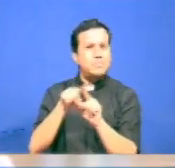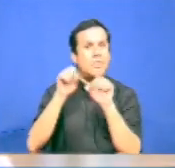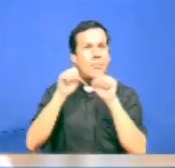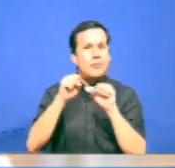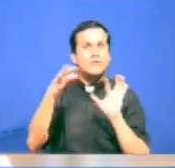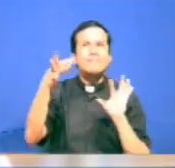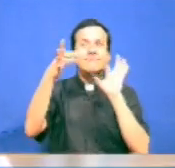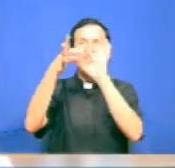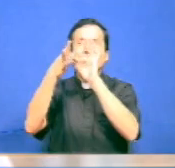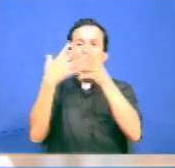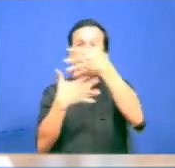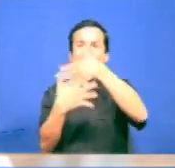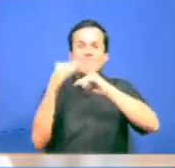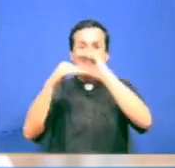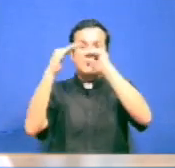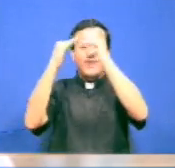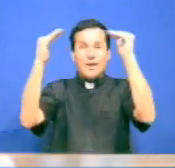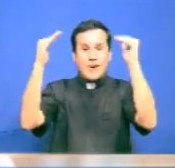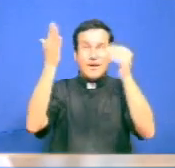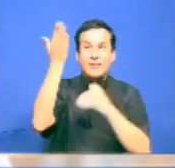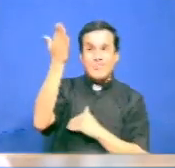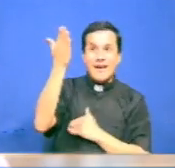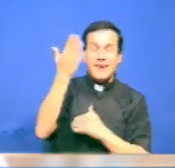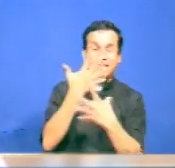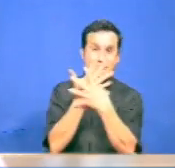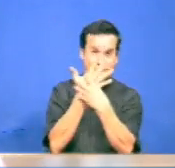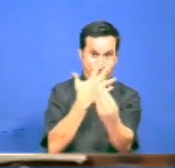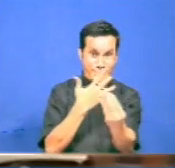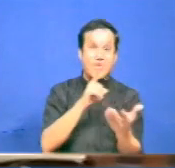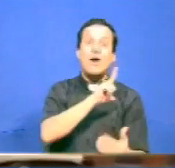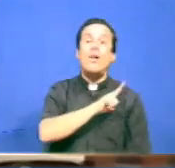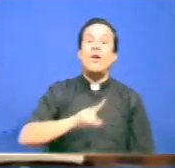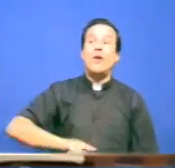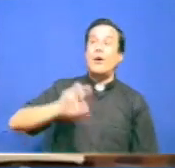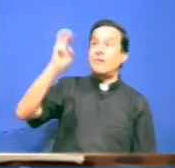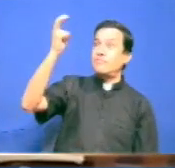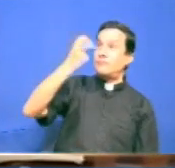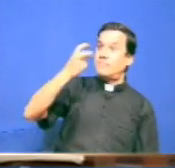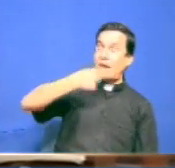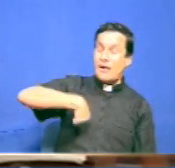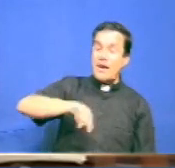kushirikishwa katika utukufu wa mbinguni. Bwana utusikie. Bwana